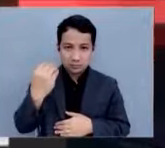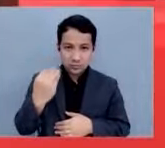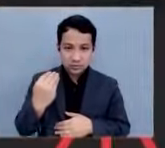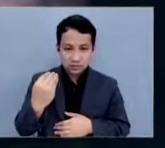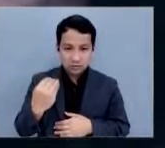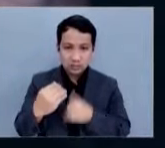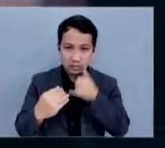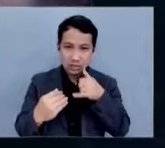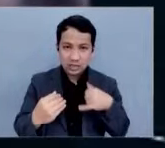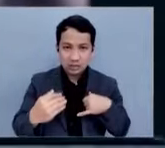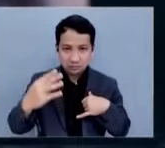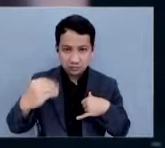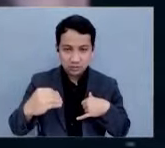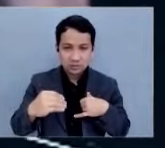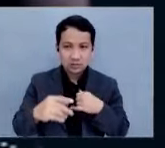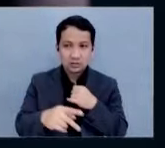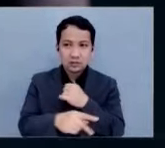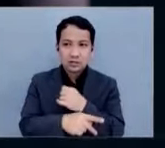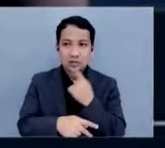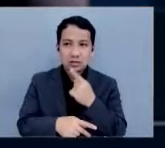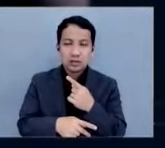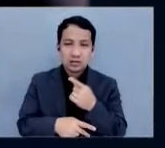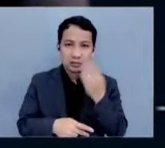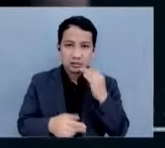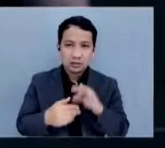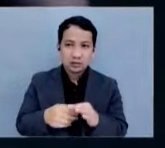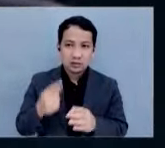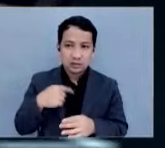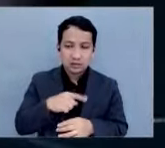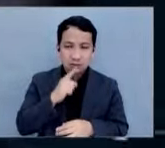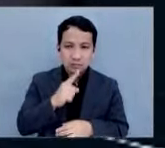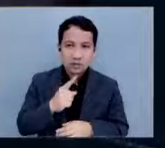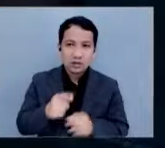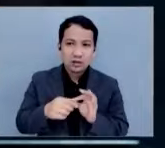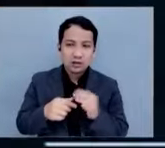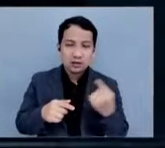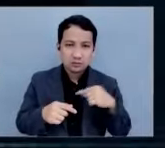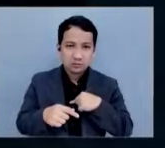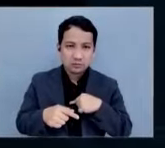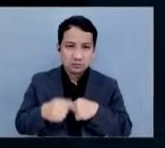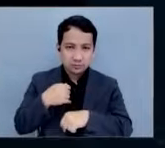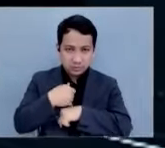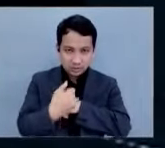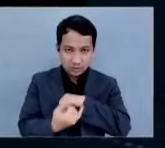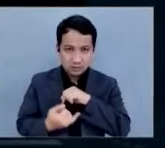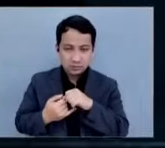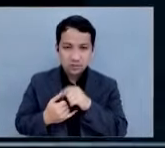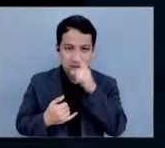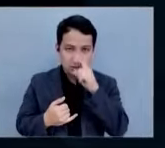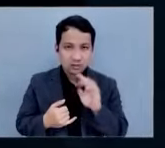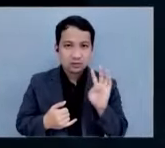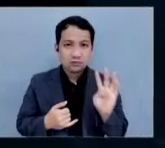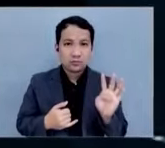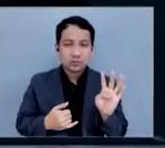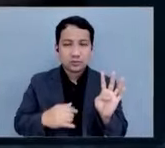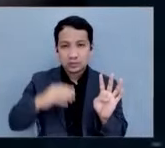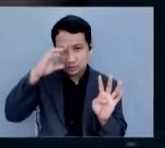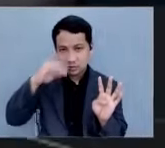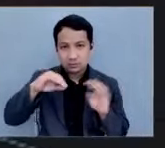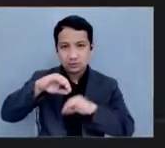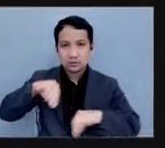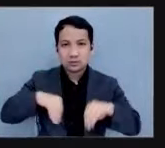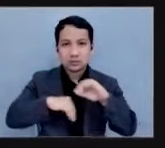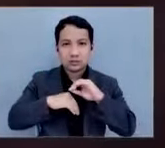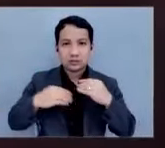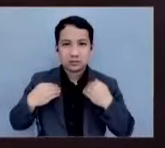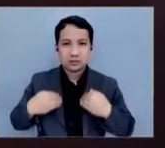kahapon. Isang 15-anyos namang dalagita ang inalok ng cellphone at alahas ng isang 40-anyos na lalaki kapalit ng hubad niyang